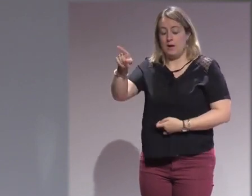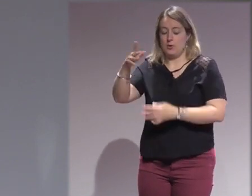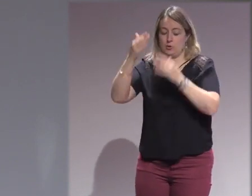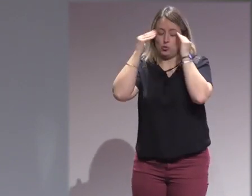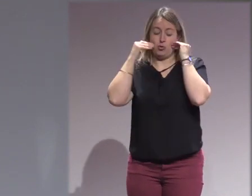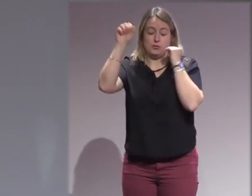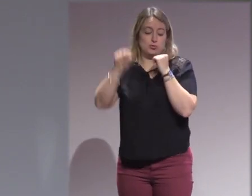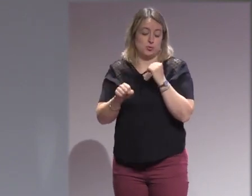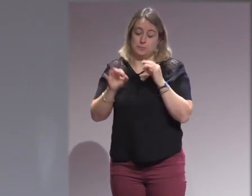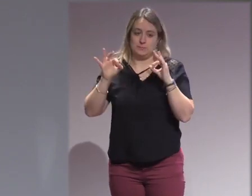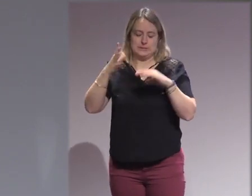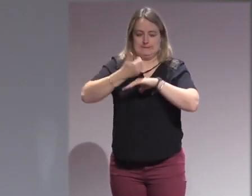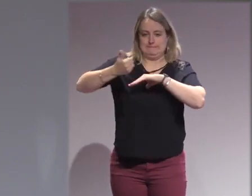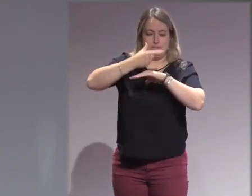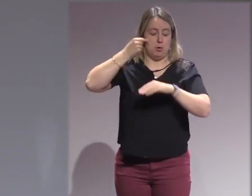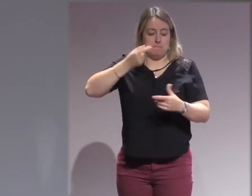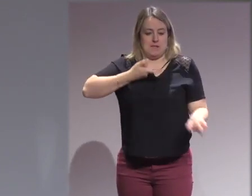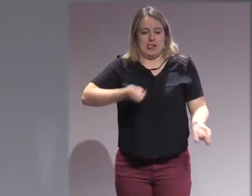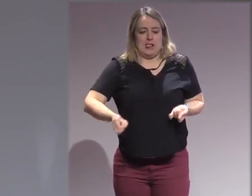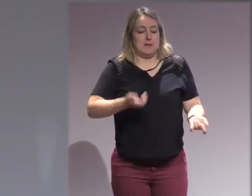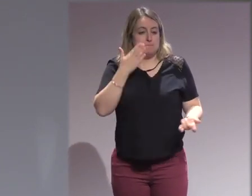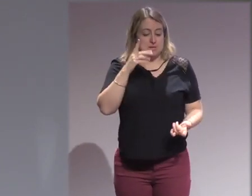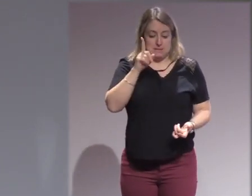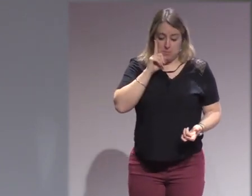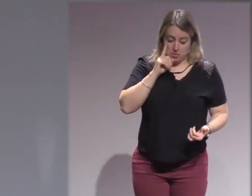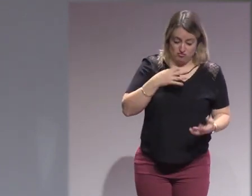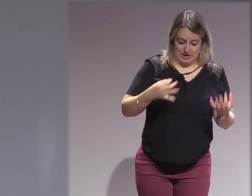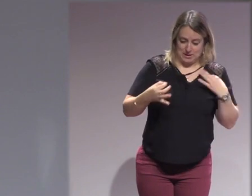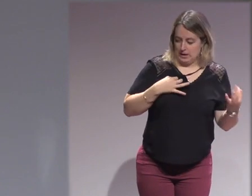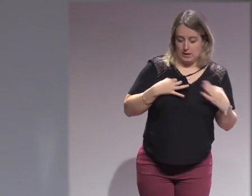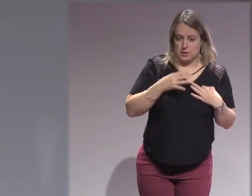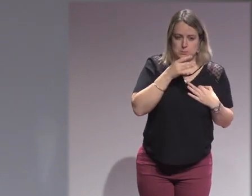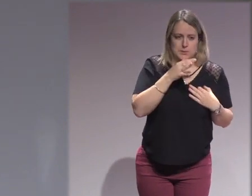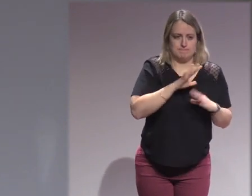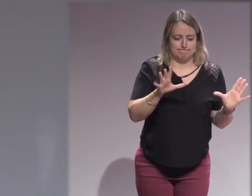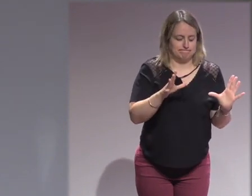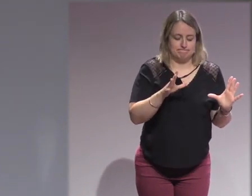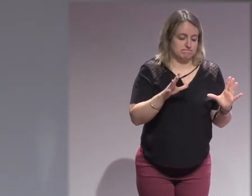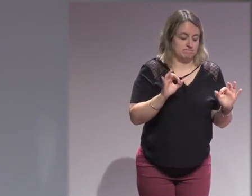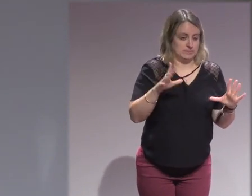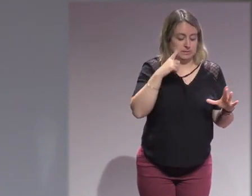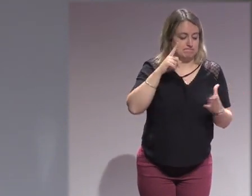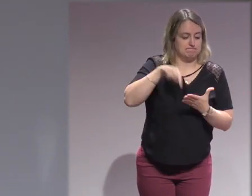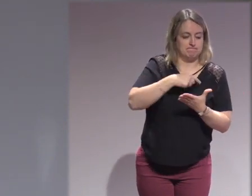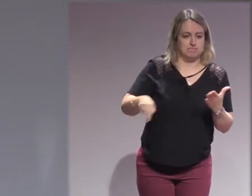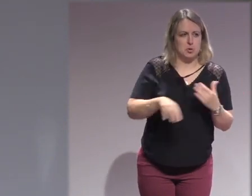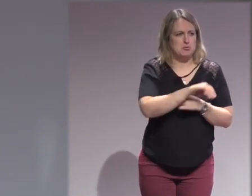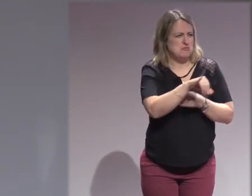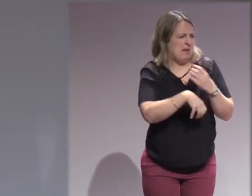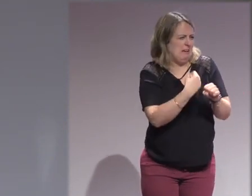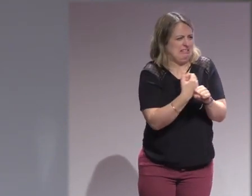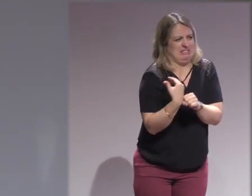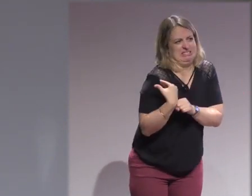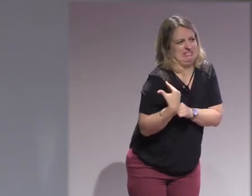patriarcal où la possibilité d'être mère célibataire est quasi nulle. C'est-à-dire qu'en plus, je ne sais plus jusqu'à quelles années, mais jusqu'à un passé pas